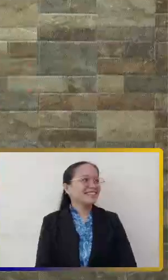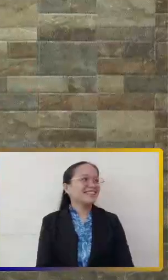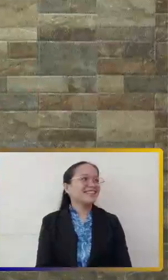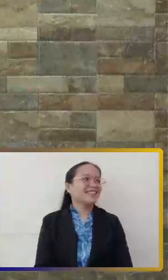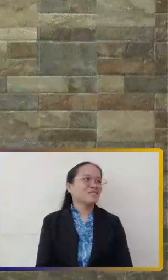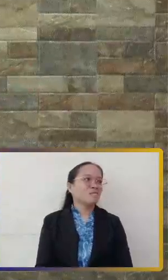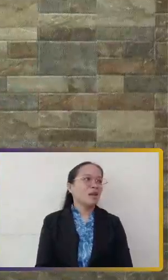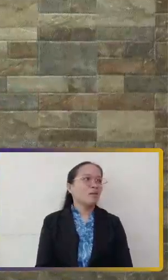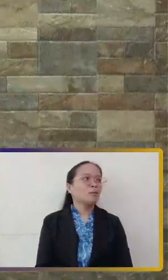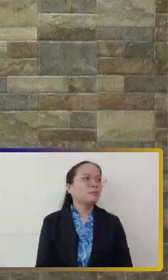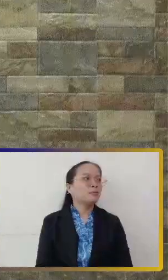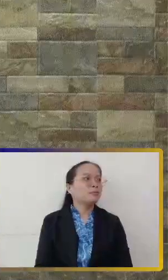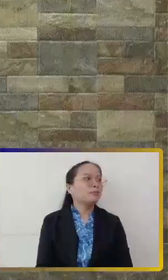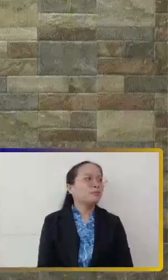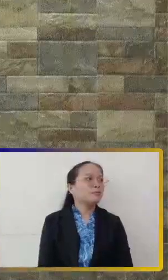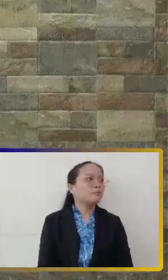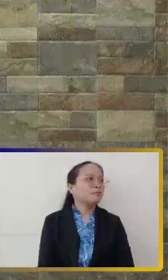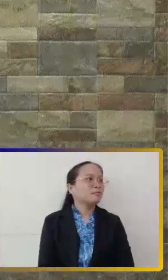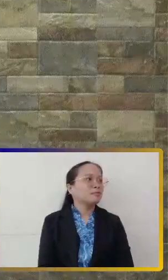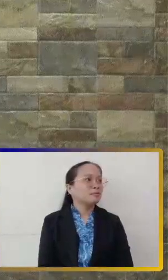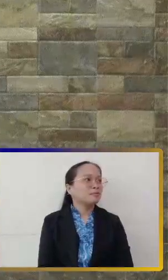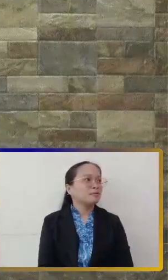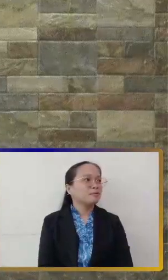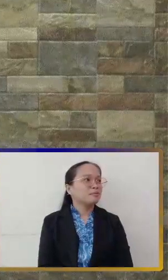Because it is because of Him.